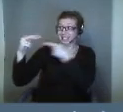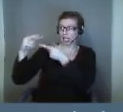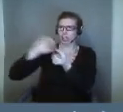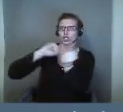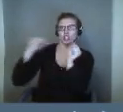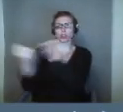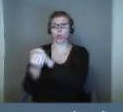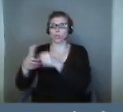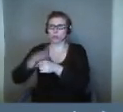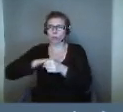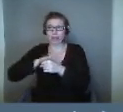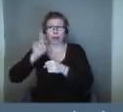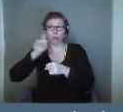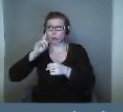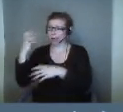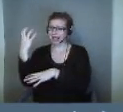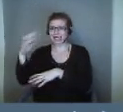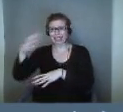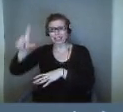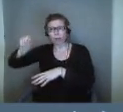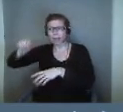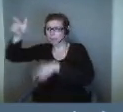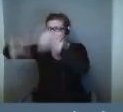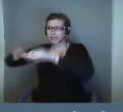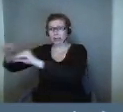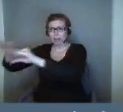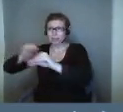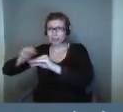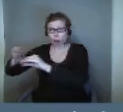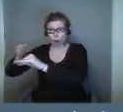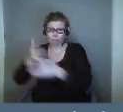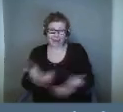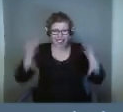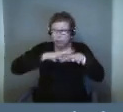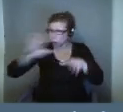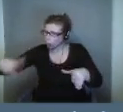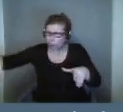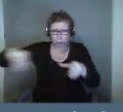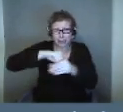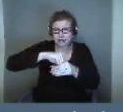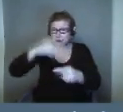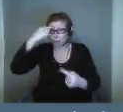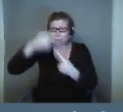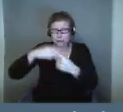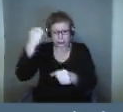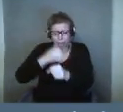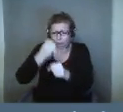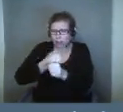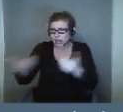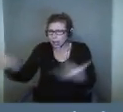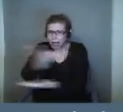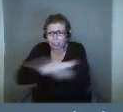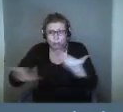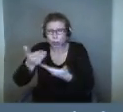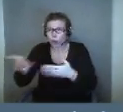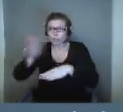d'innombrables réunions publiques, réunions de travail, etc. Donc voilà ce que je voulais dire. Et je vous remercie